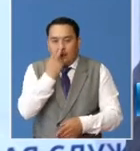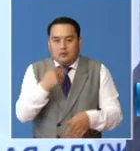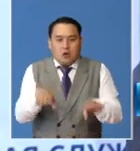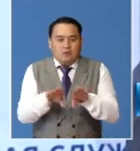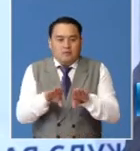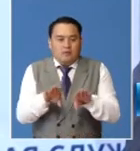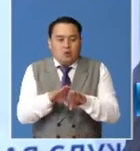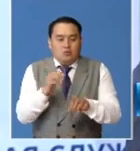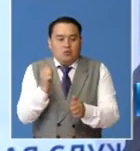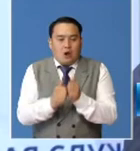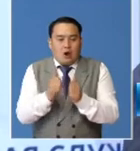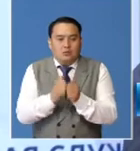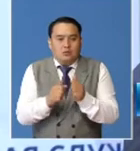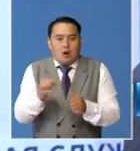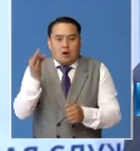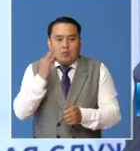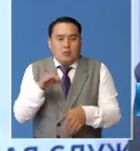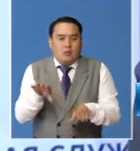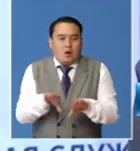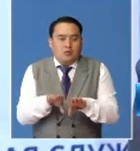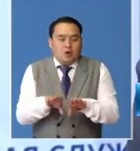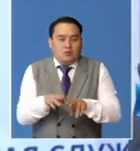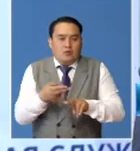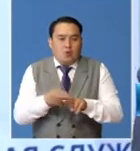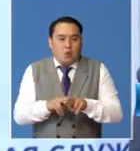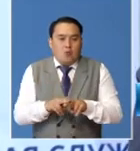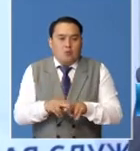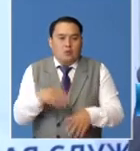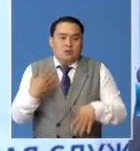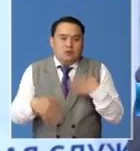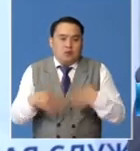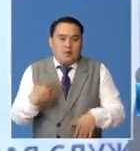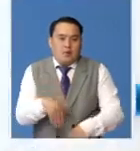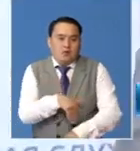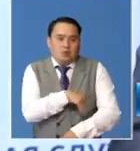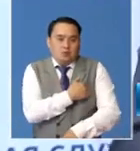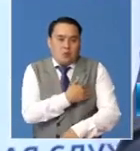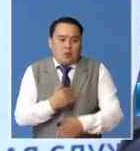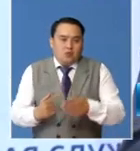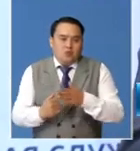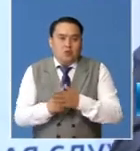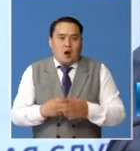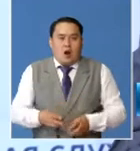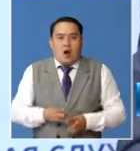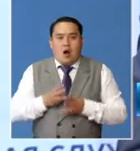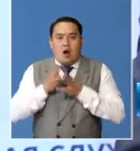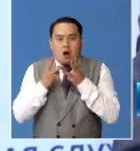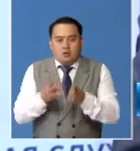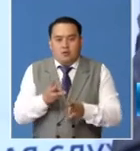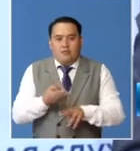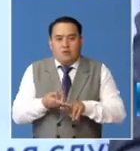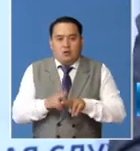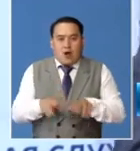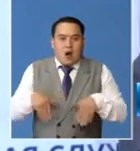симптомы болезни зачастую напоминают простудные заболевания. Проявляется слабость, повышенная температура, тошнота. В таких случаях нужно